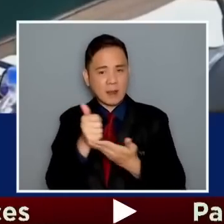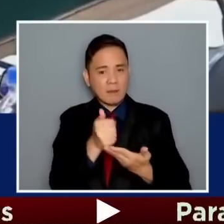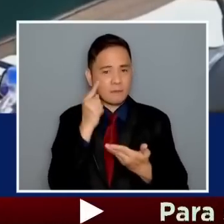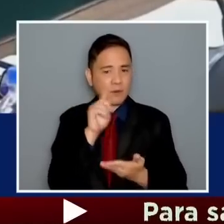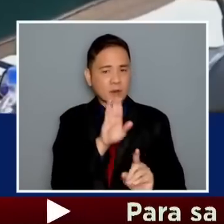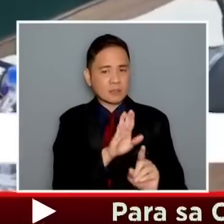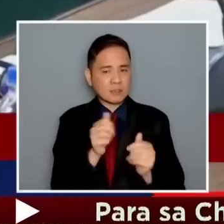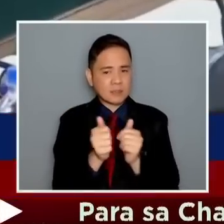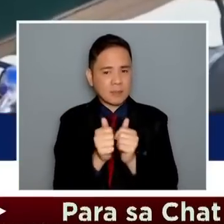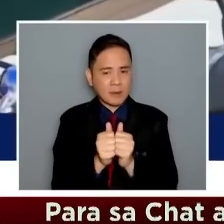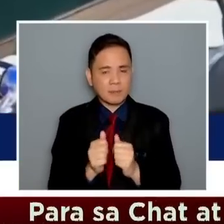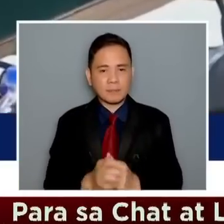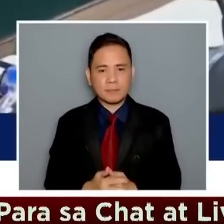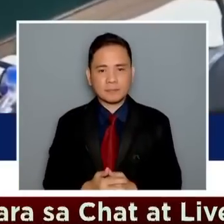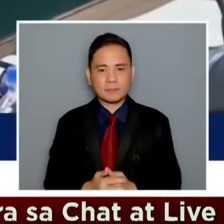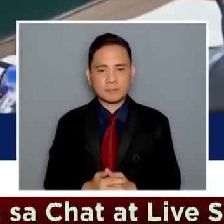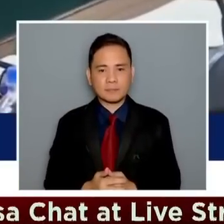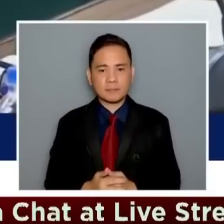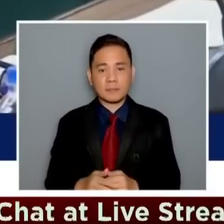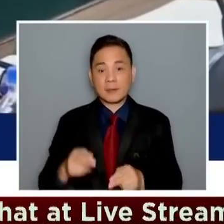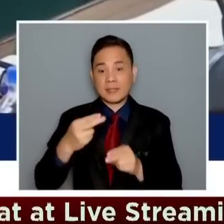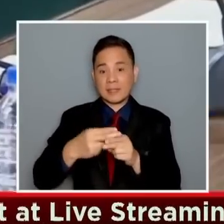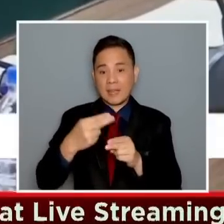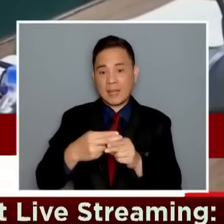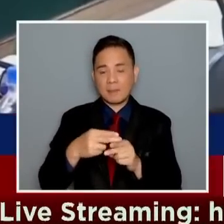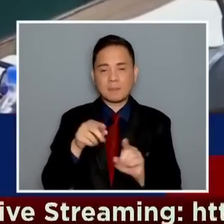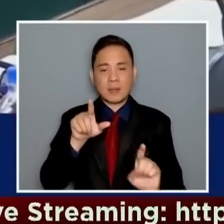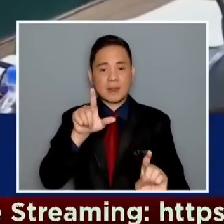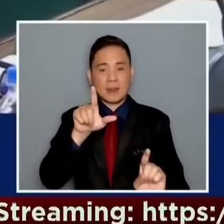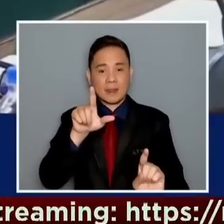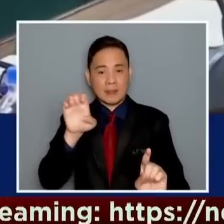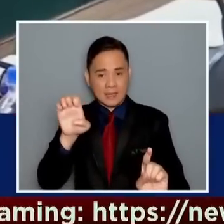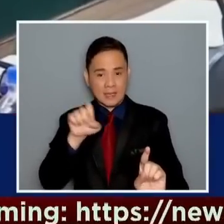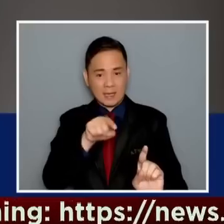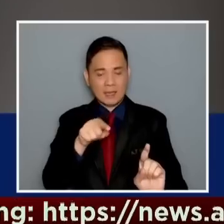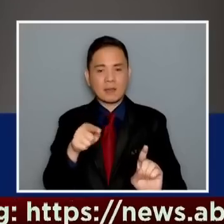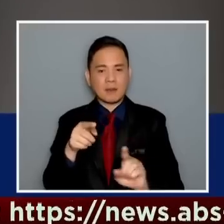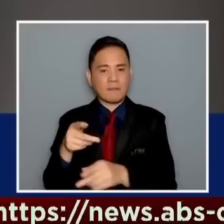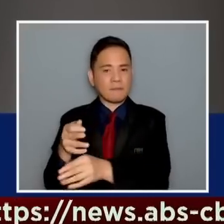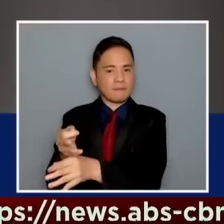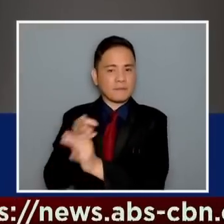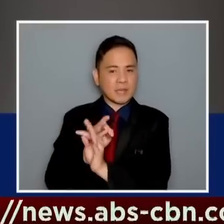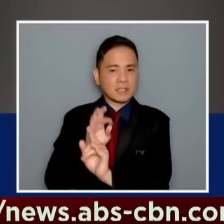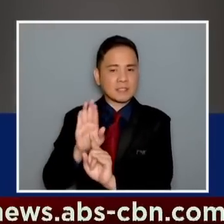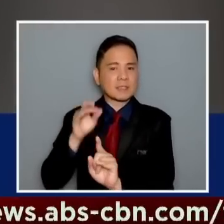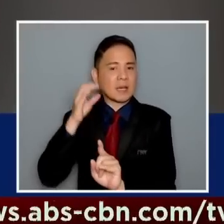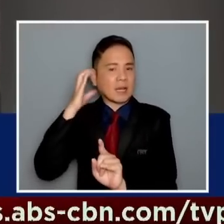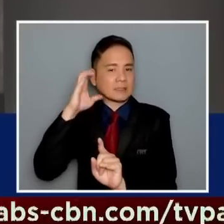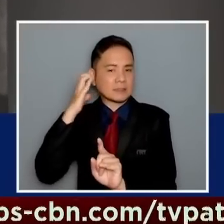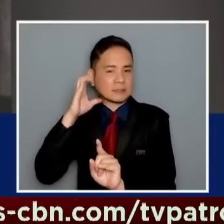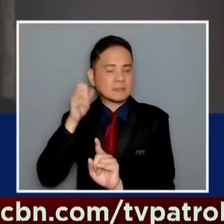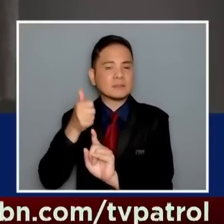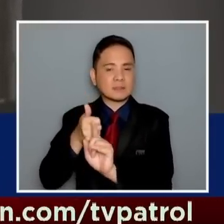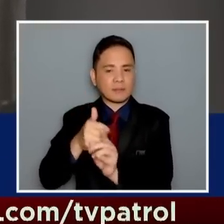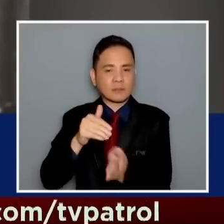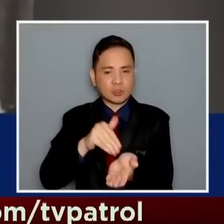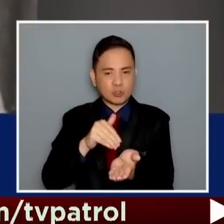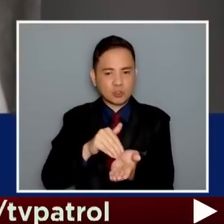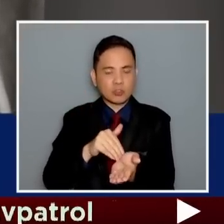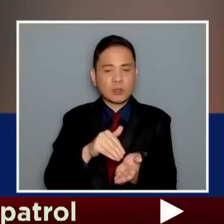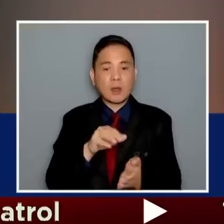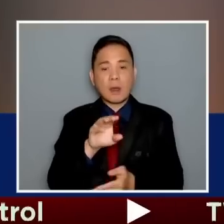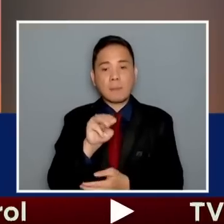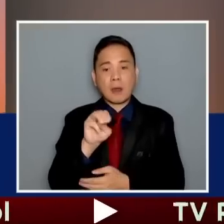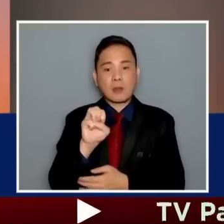ay sinundo, yung Lee ay sinundo ng kanyang pinsan na isa ring doktor. Buhay pa ho nito si Matthew. Subalit tinanong